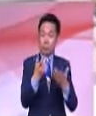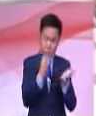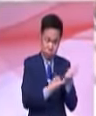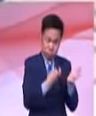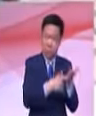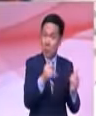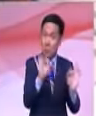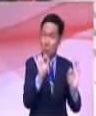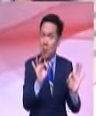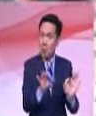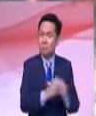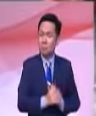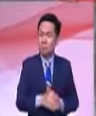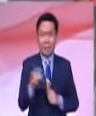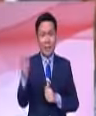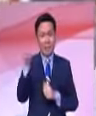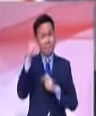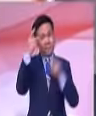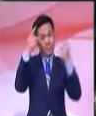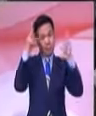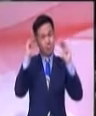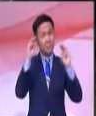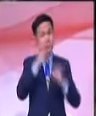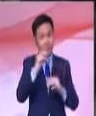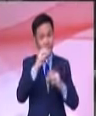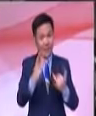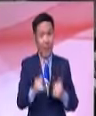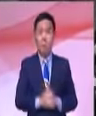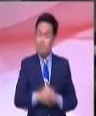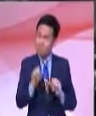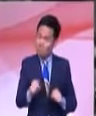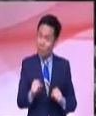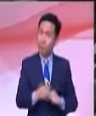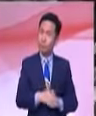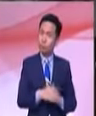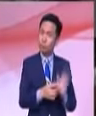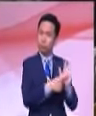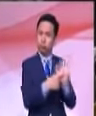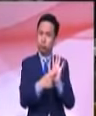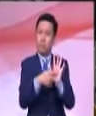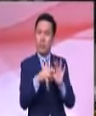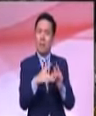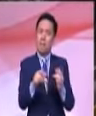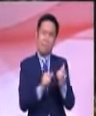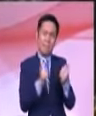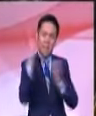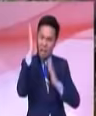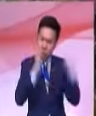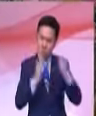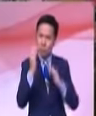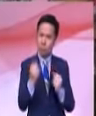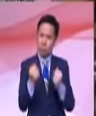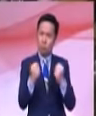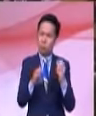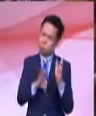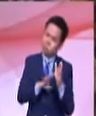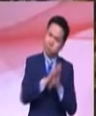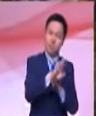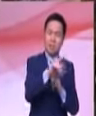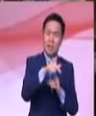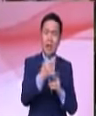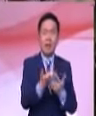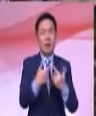kelestarian tersebut. Perdana Menteri juga yakin situasi itu juga akan terus menyalahkan lagi kedudukan Malaysia sebagai peneraju dalam